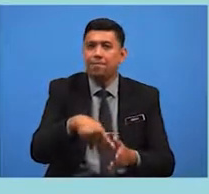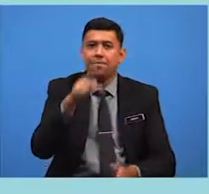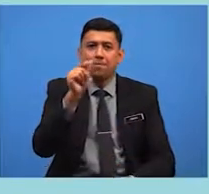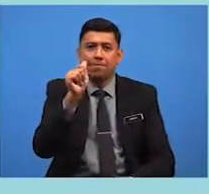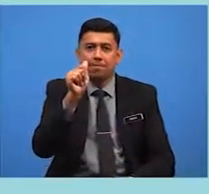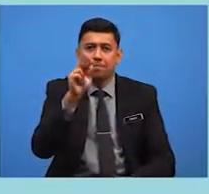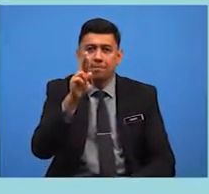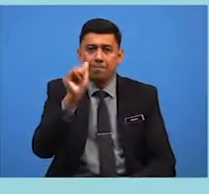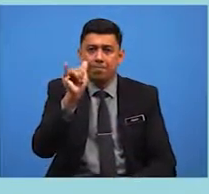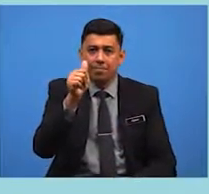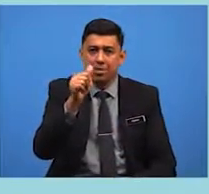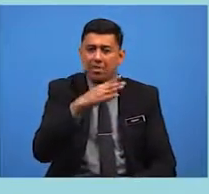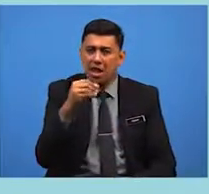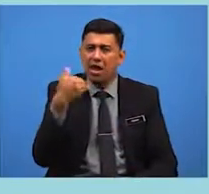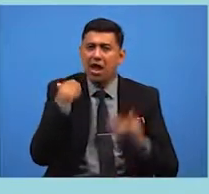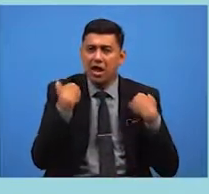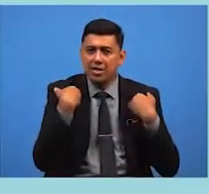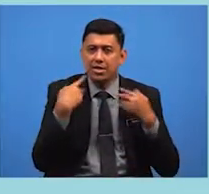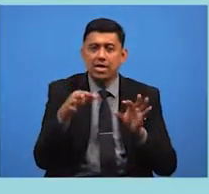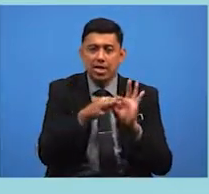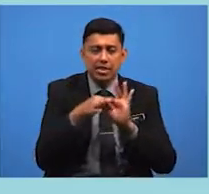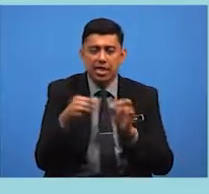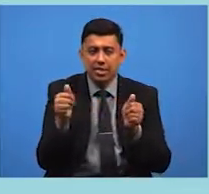dan mempunyai kaitan dengan tema.